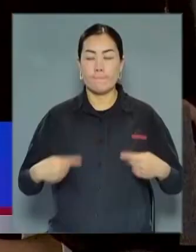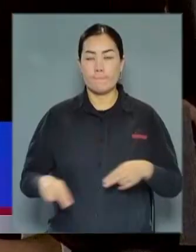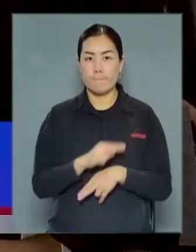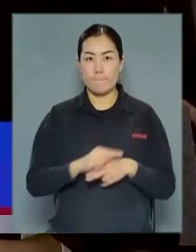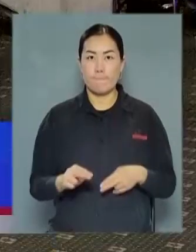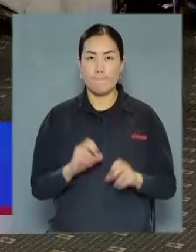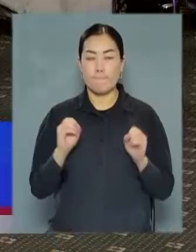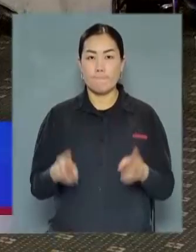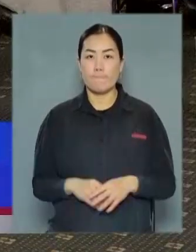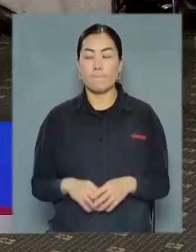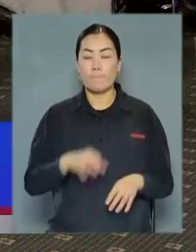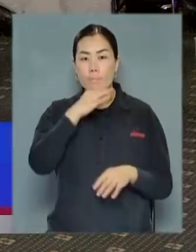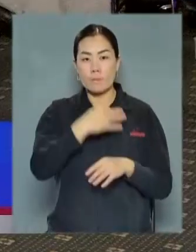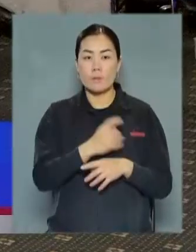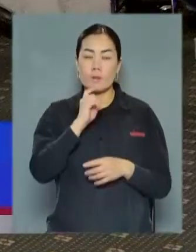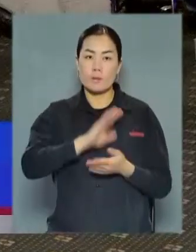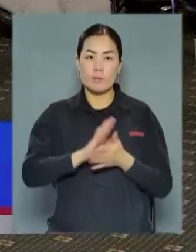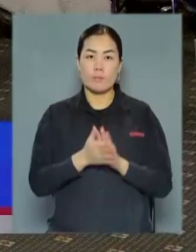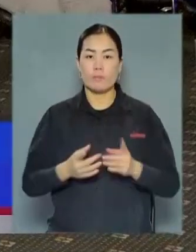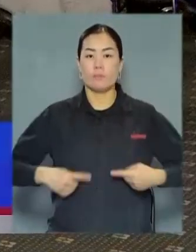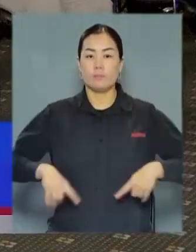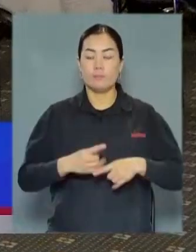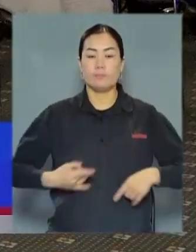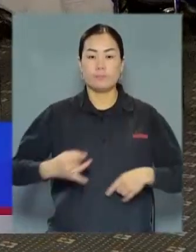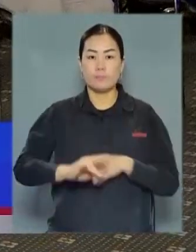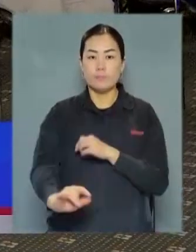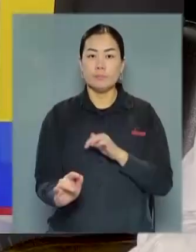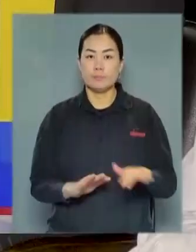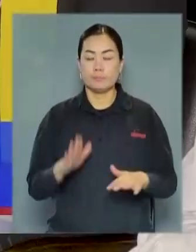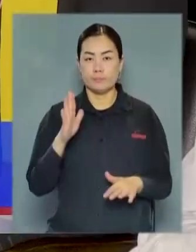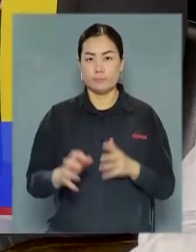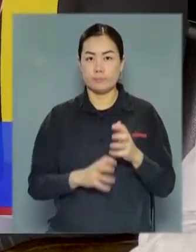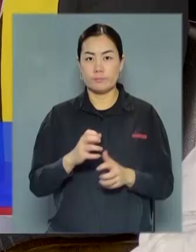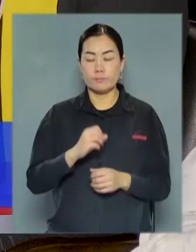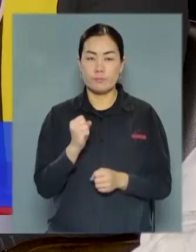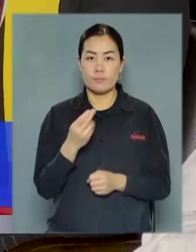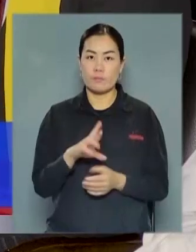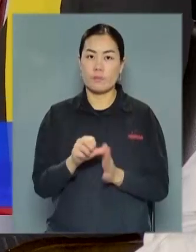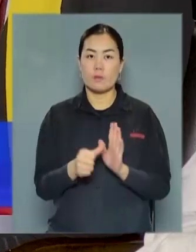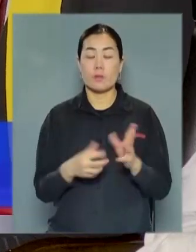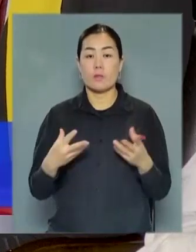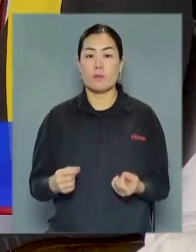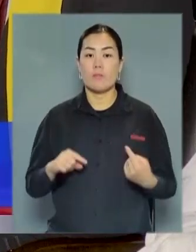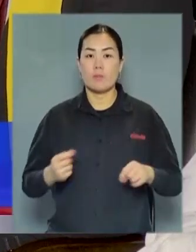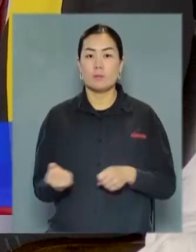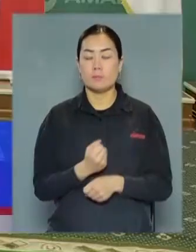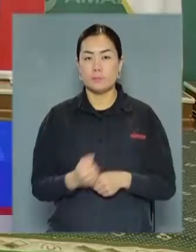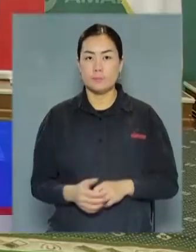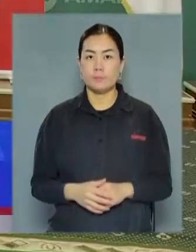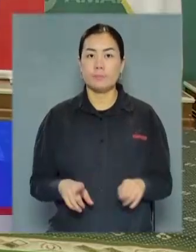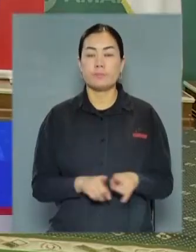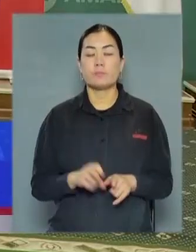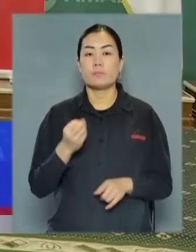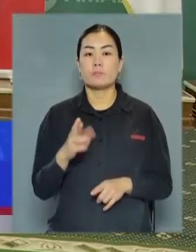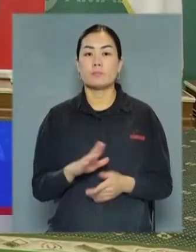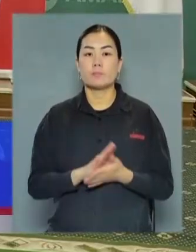воспитательных целях в ответ на сложившуюся ситуацию в регионе проводится международная акция 16 дней против насилия в